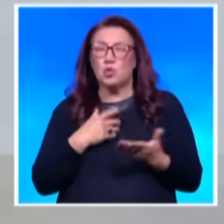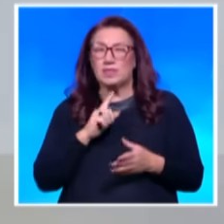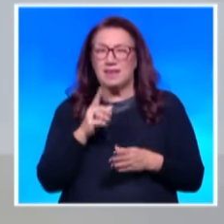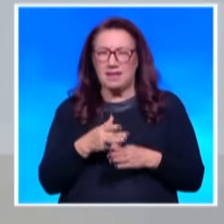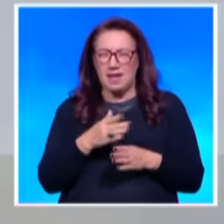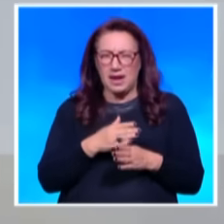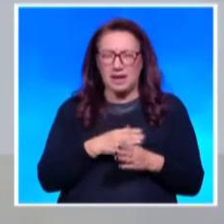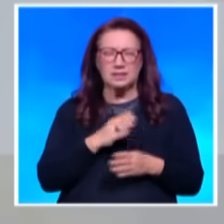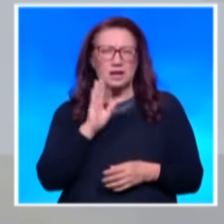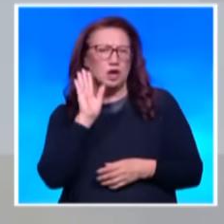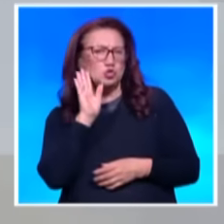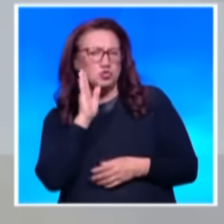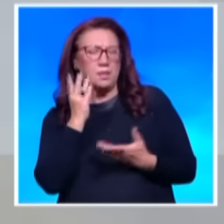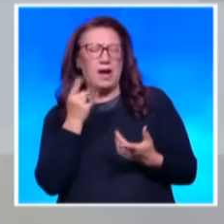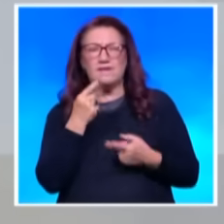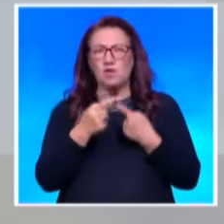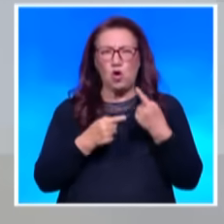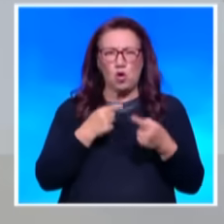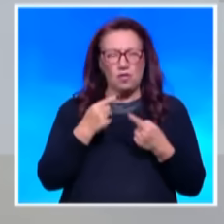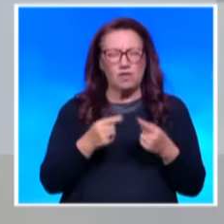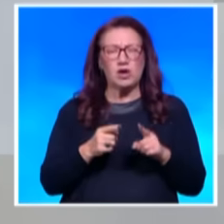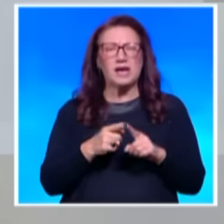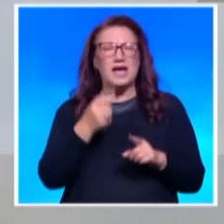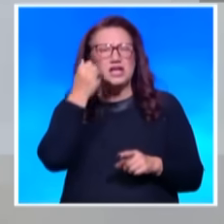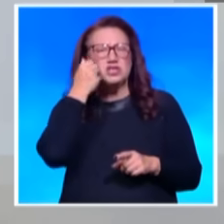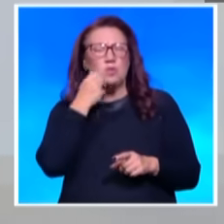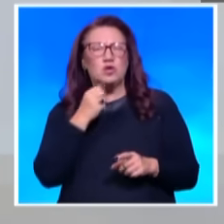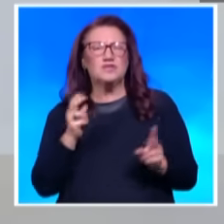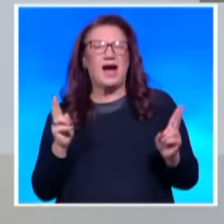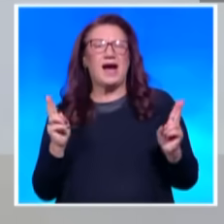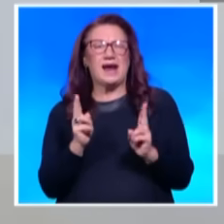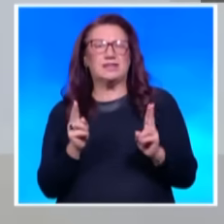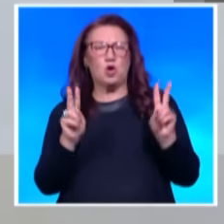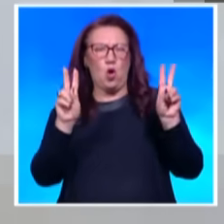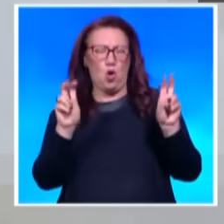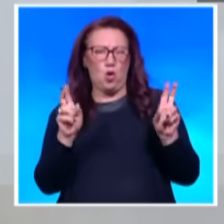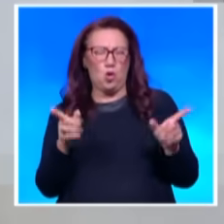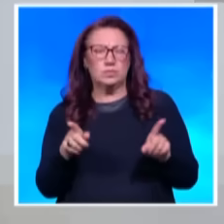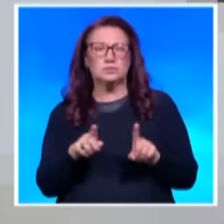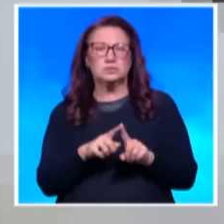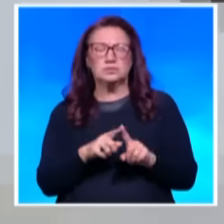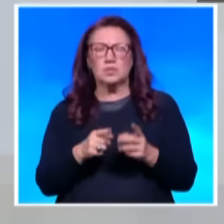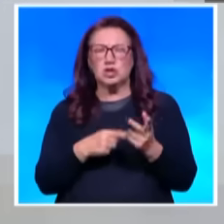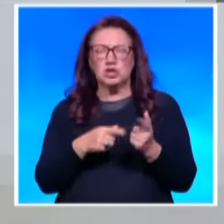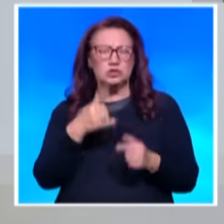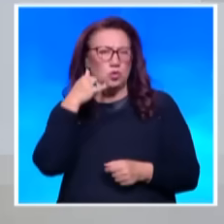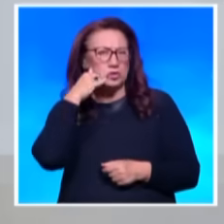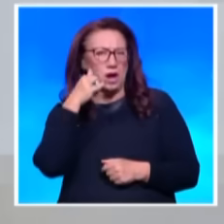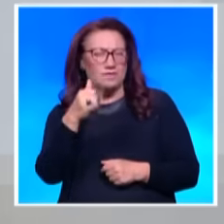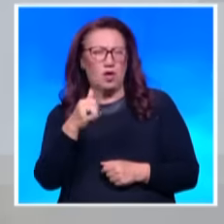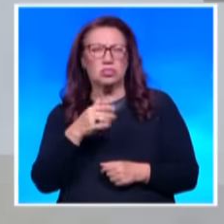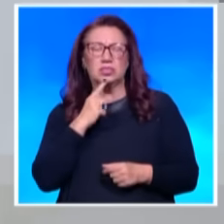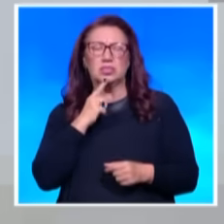говорене с кодове на именувания, с по телефон, чести пътувания, такива